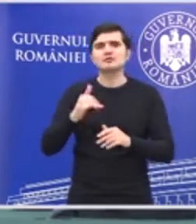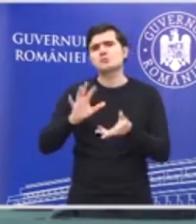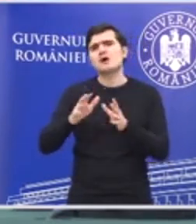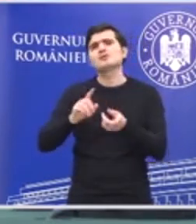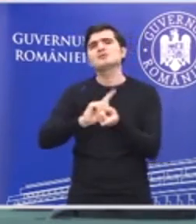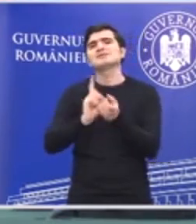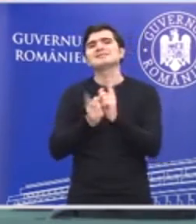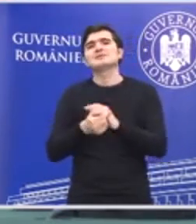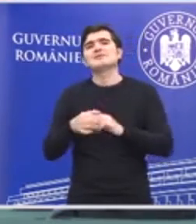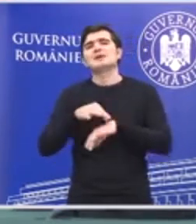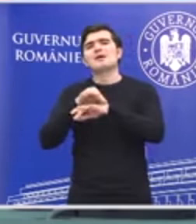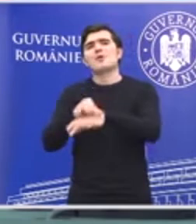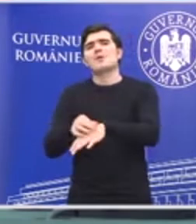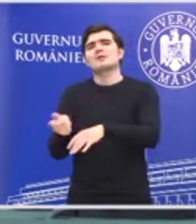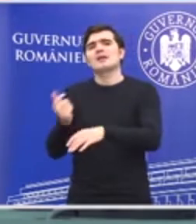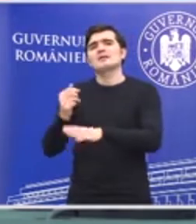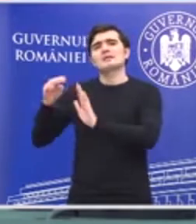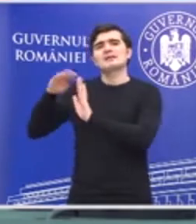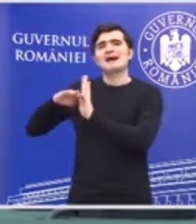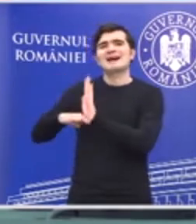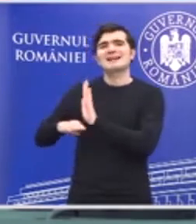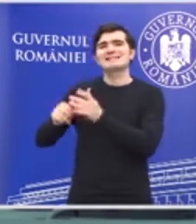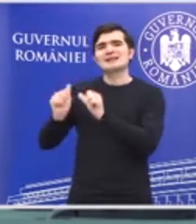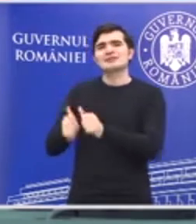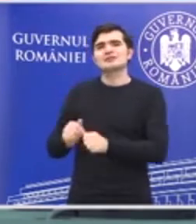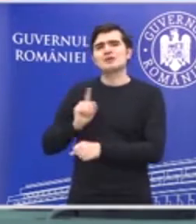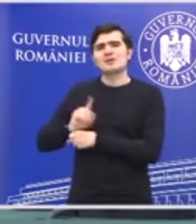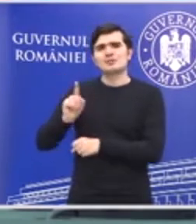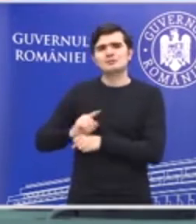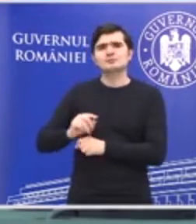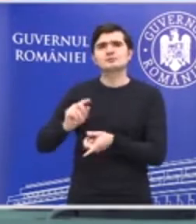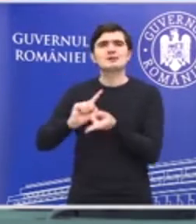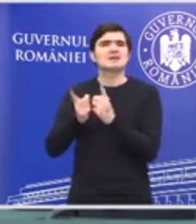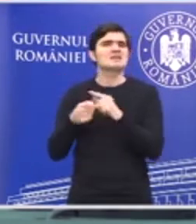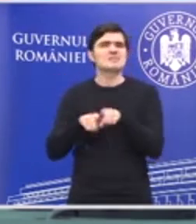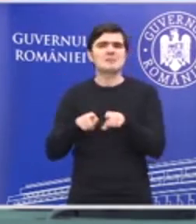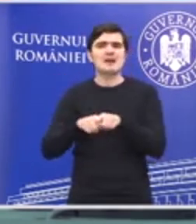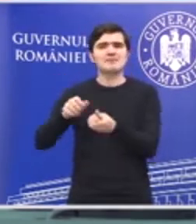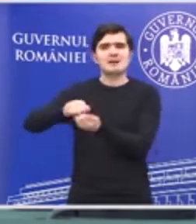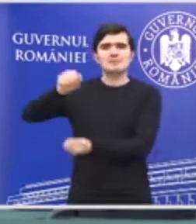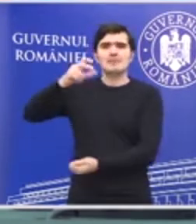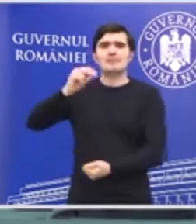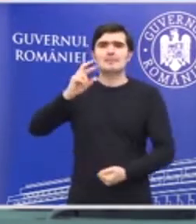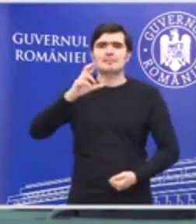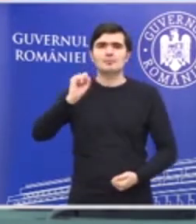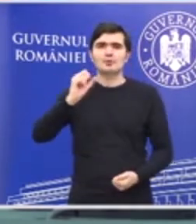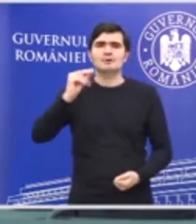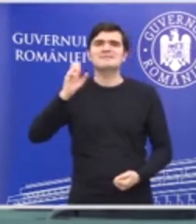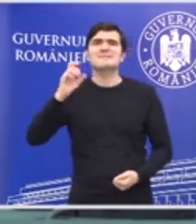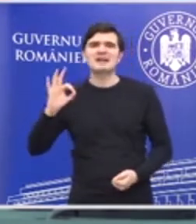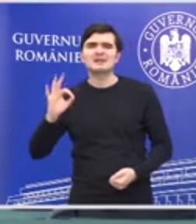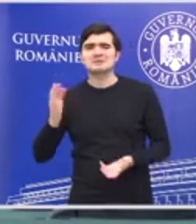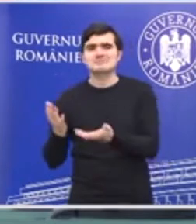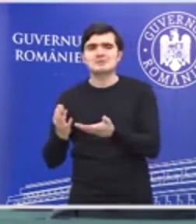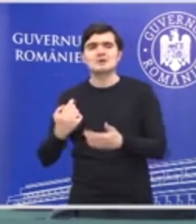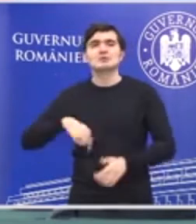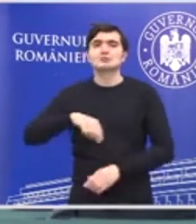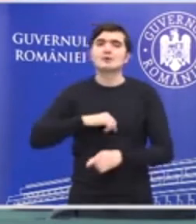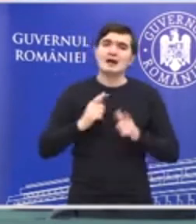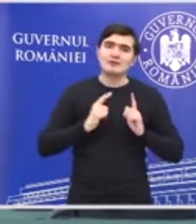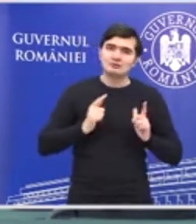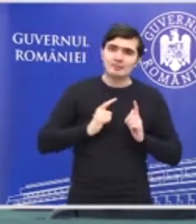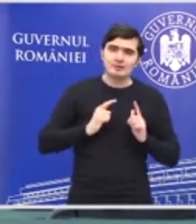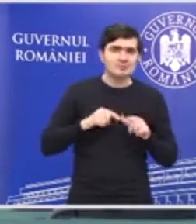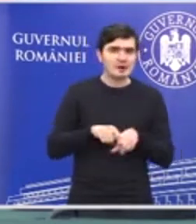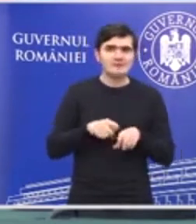din caracteristicile produsului, practic modificări ale prospectului. Noi sperăm, așa cum toată lumea așteaptă, să se